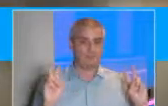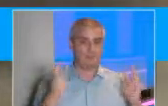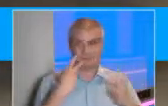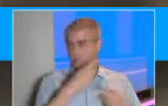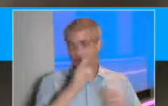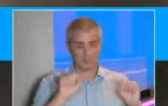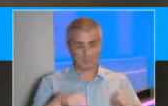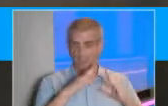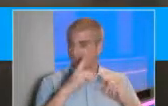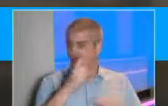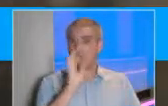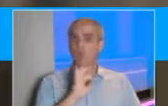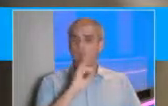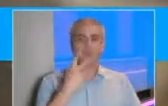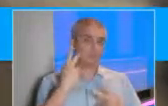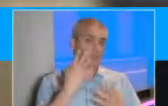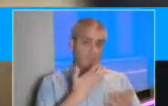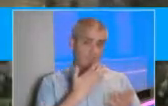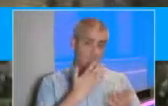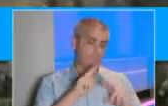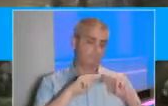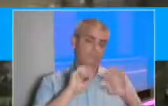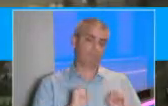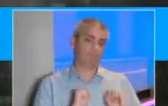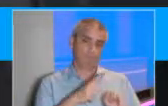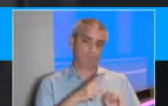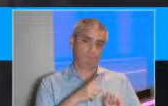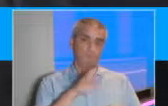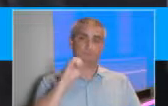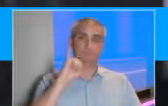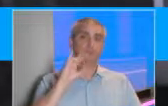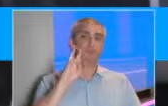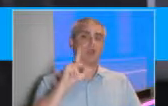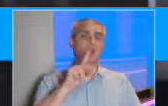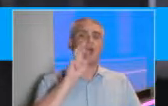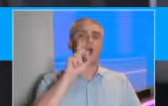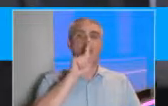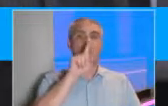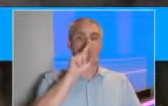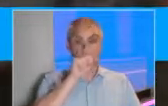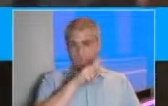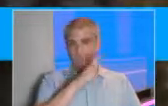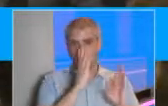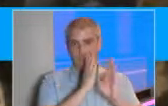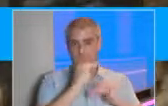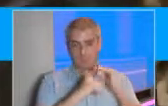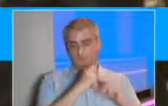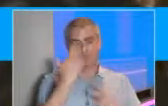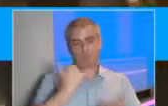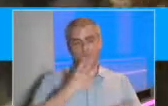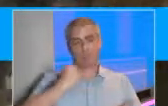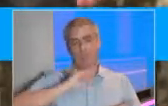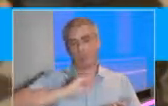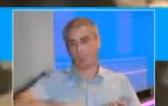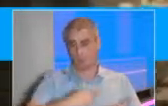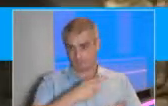הנשיא הלבנוני, שהוא עדיין נשאר על כנו, מישל אוואן, טרוריסט. הייתה